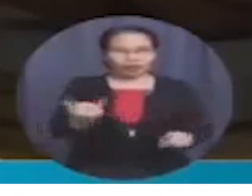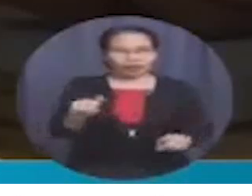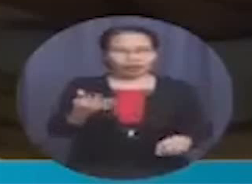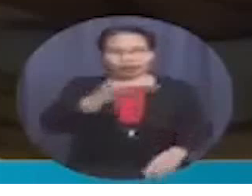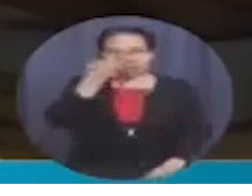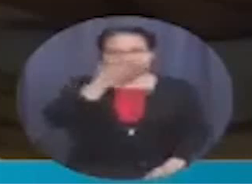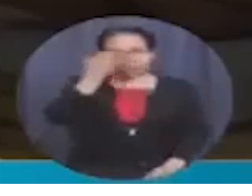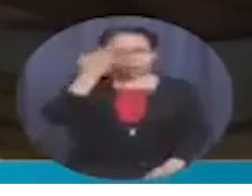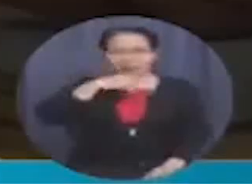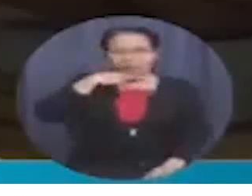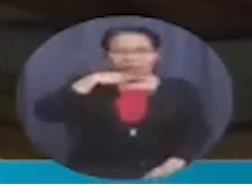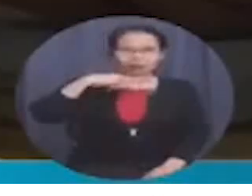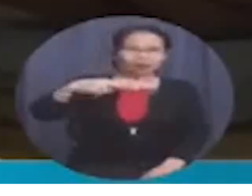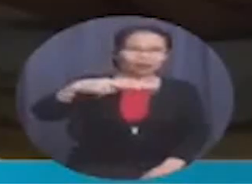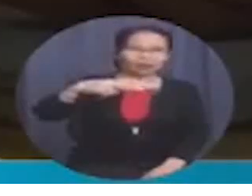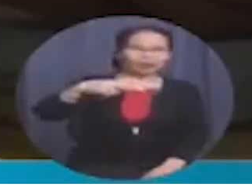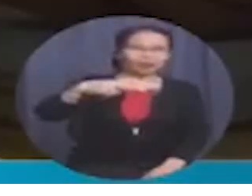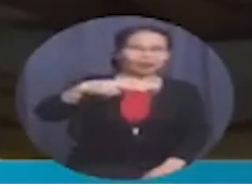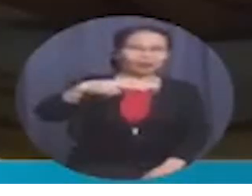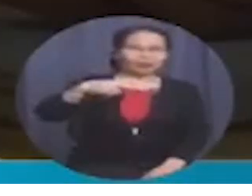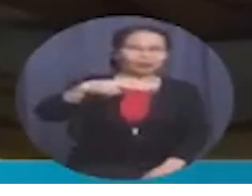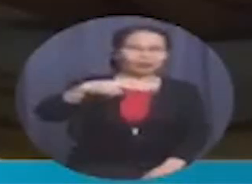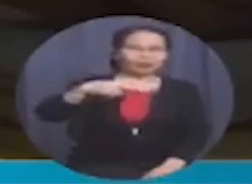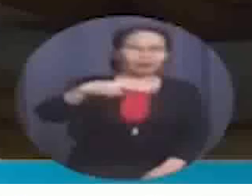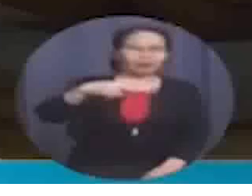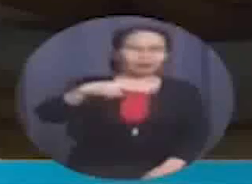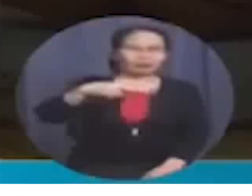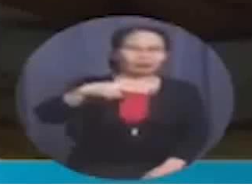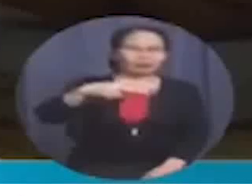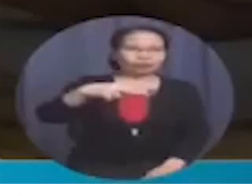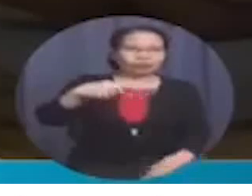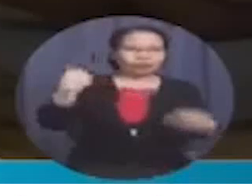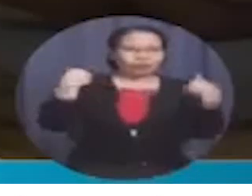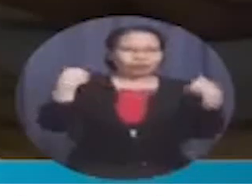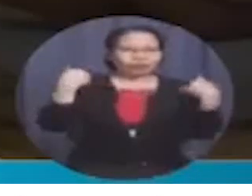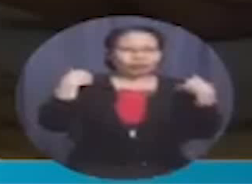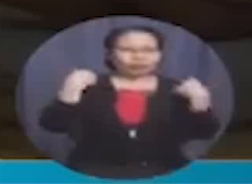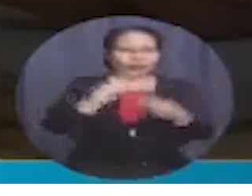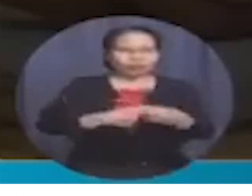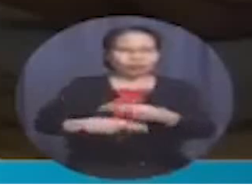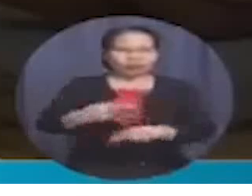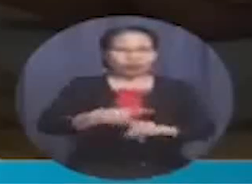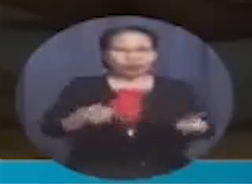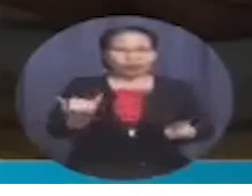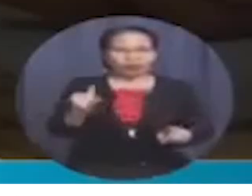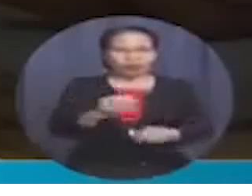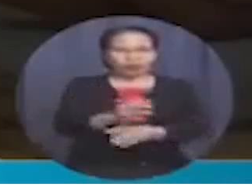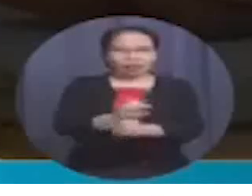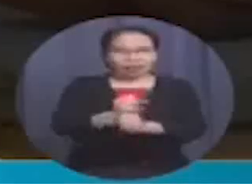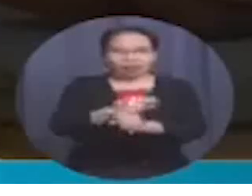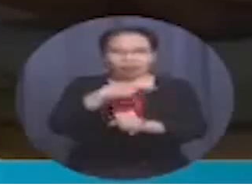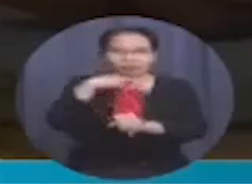mayroon sila, ngunit hindi sila nangakakaamoy. Mayroon silang mga kamay, ngunit hindi